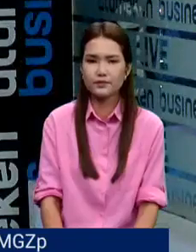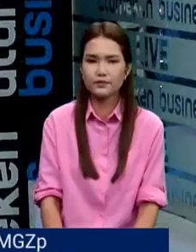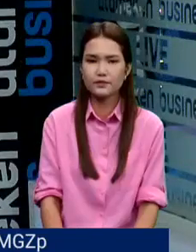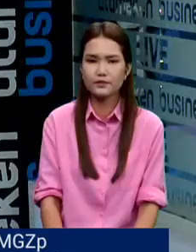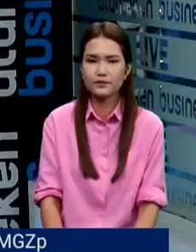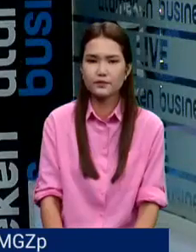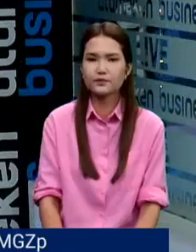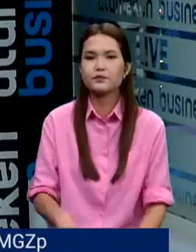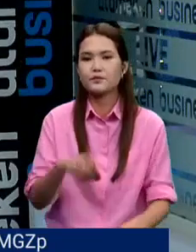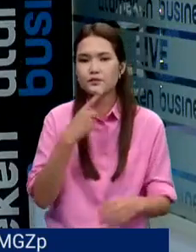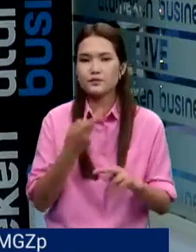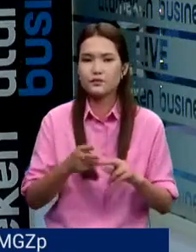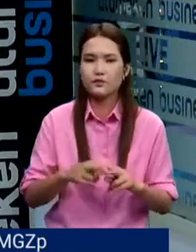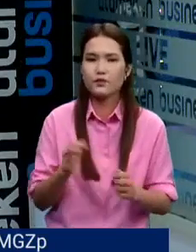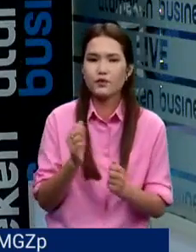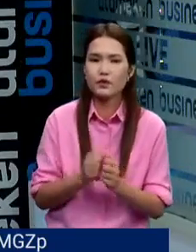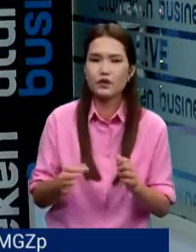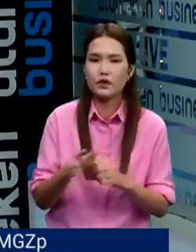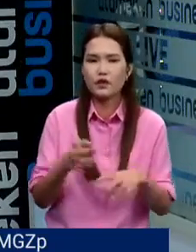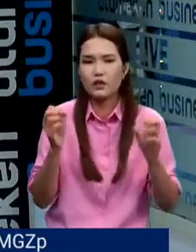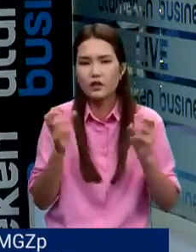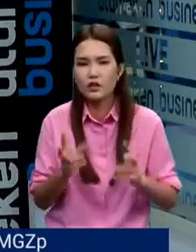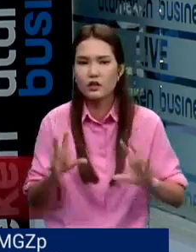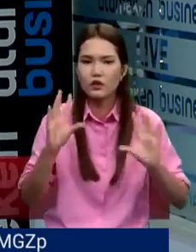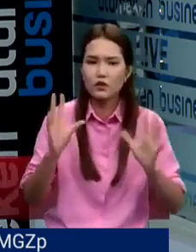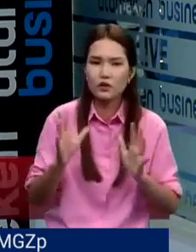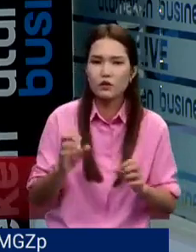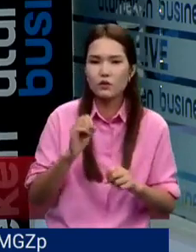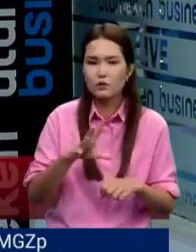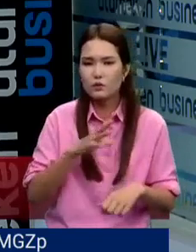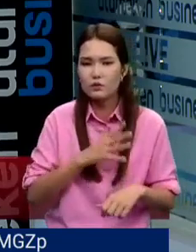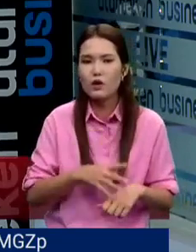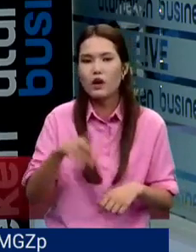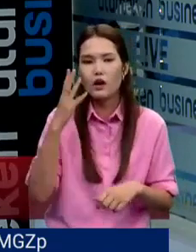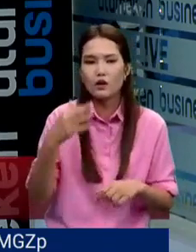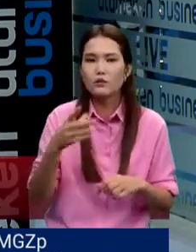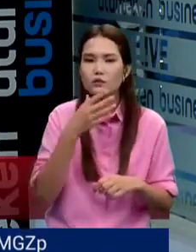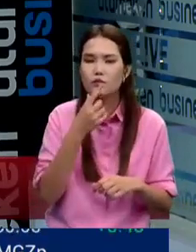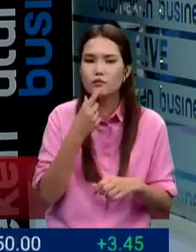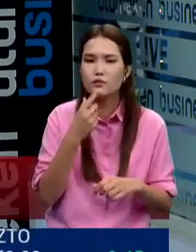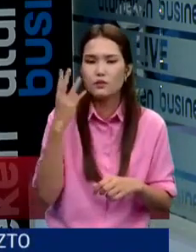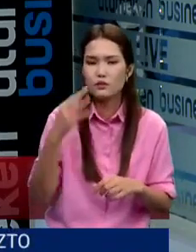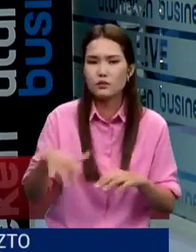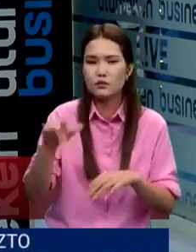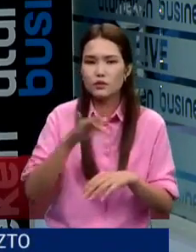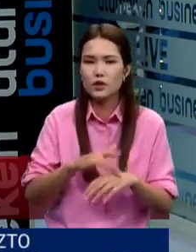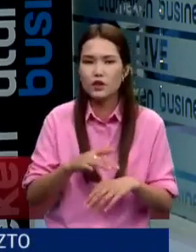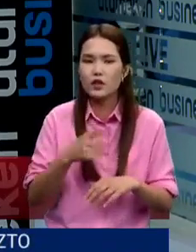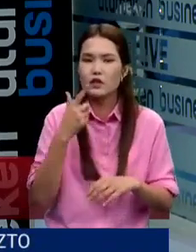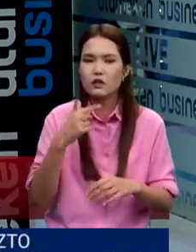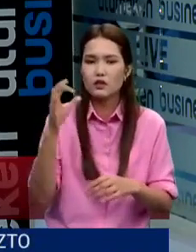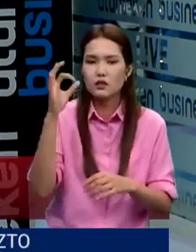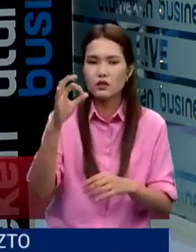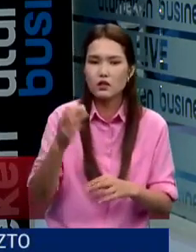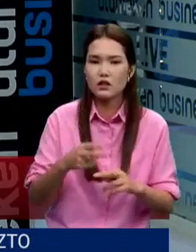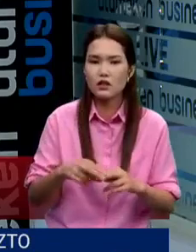Қазір сары аймақта тұрған Алматы қауіпті қызылға өтуі мүмкін. Мегаполисте ауырып жатқандардың дені балалар.